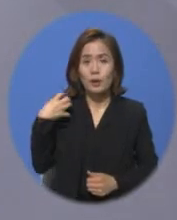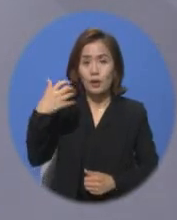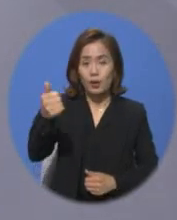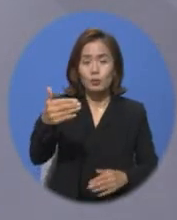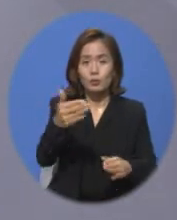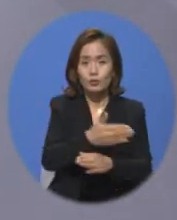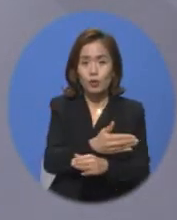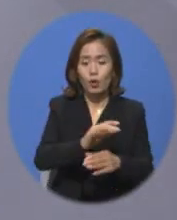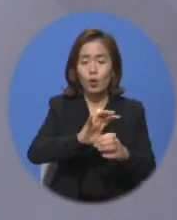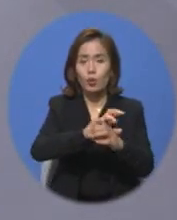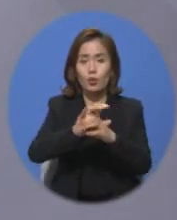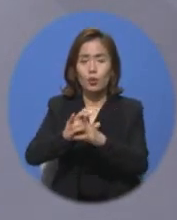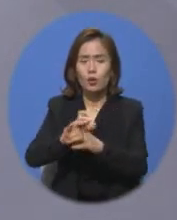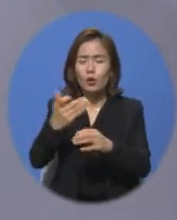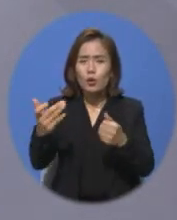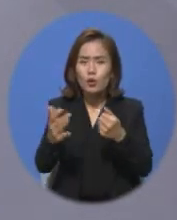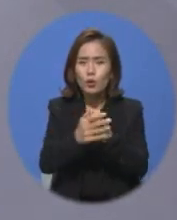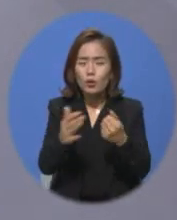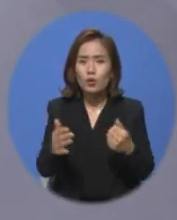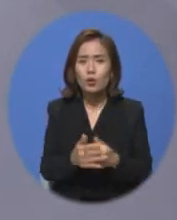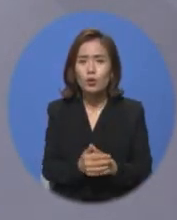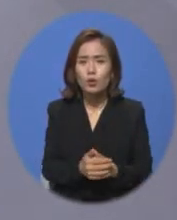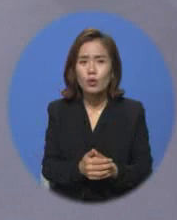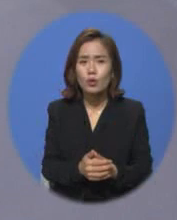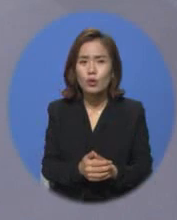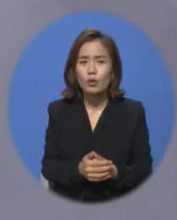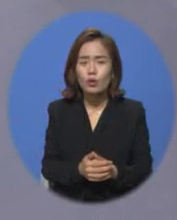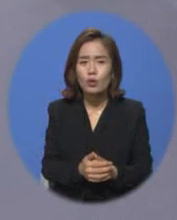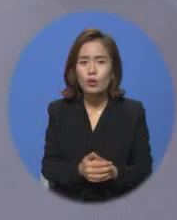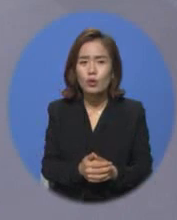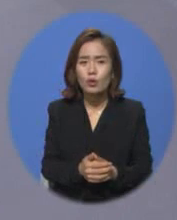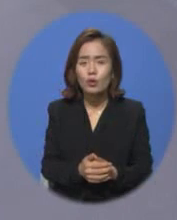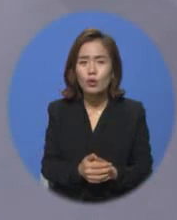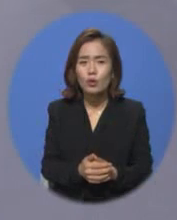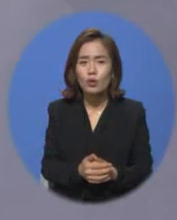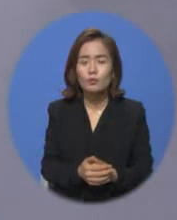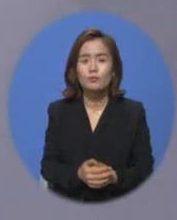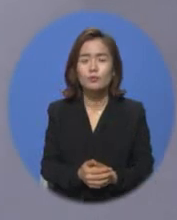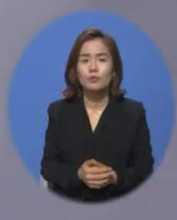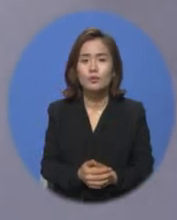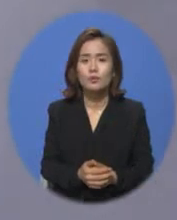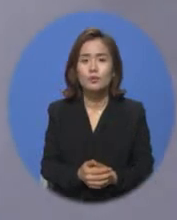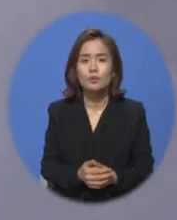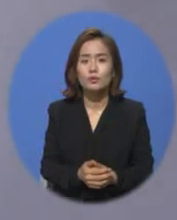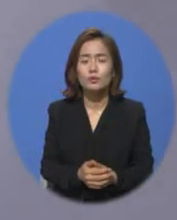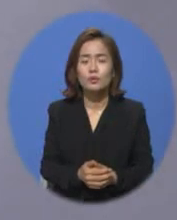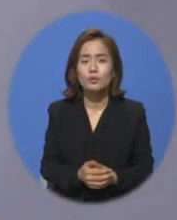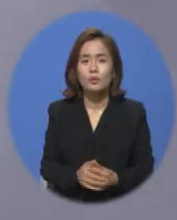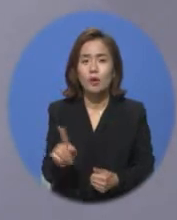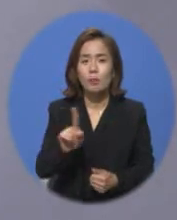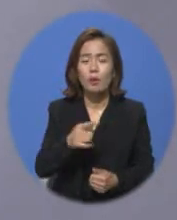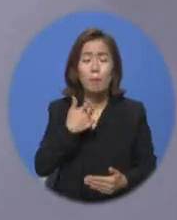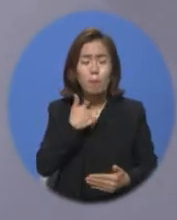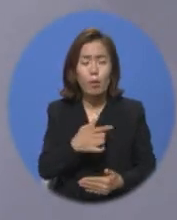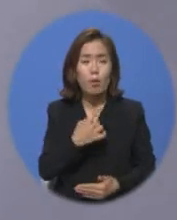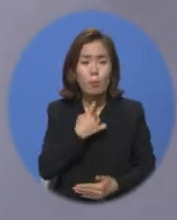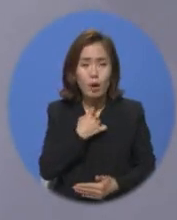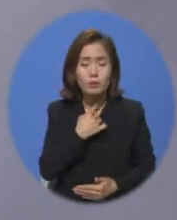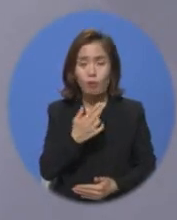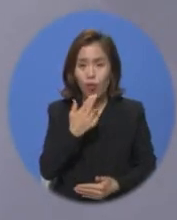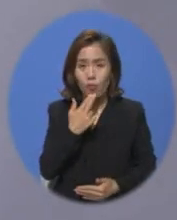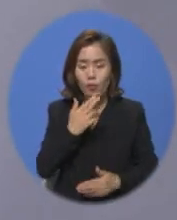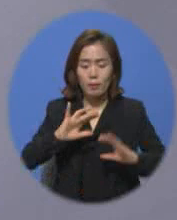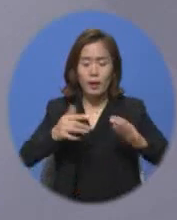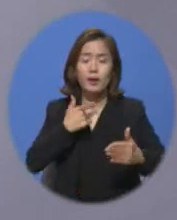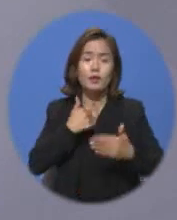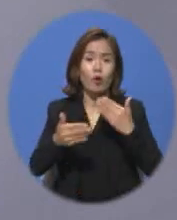까지. 먼저후보자를지정해주십시오.제가 지정하겠습니다... 네,그렇게하셨습니다.예.네,그렇습니다 ...우리